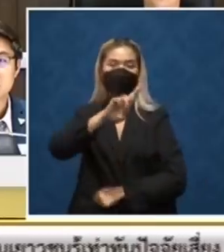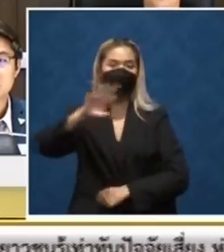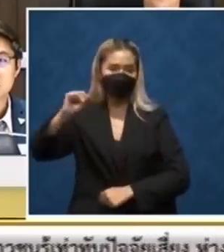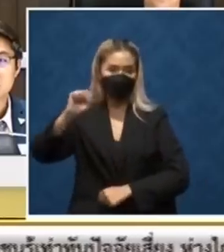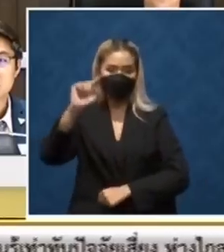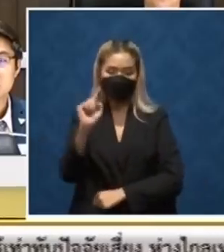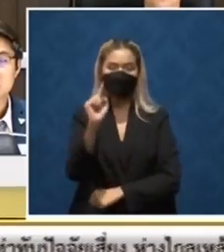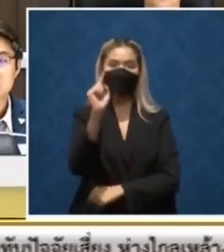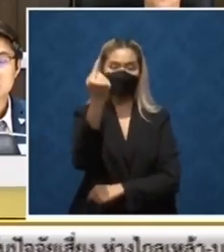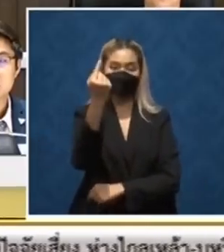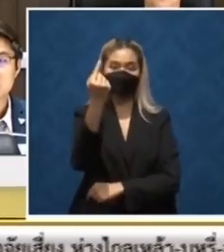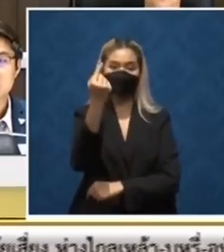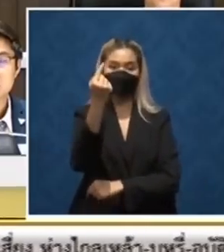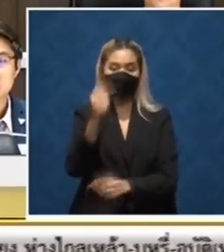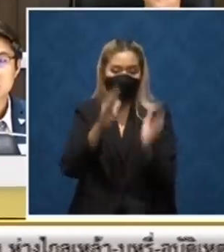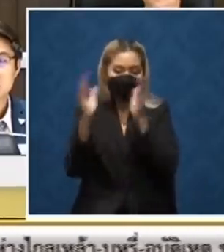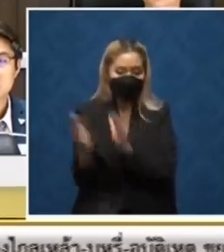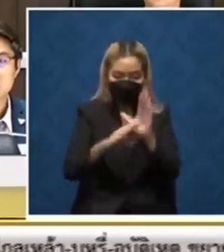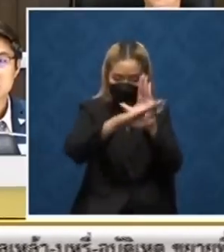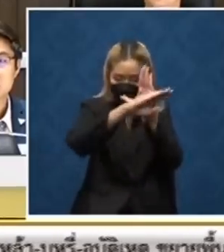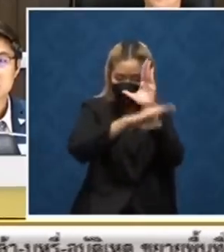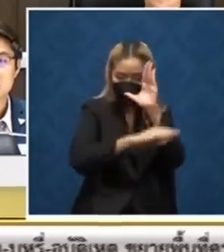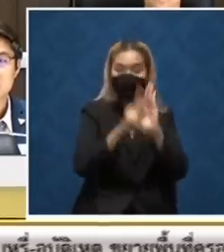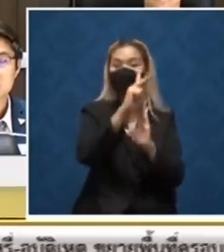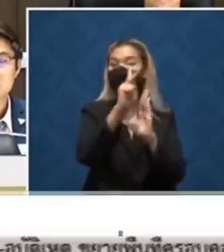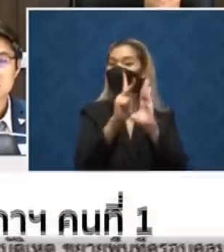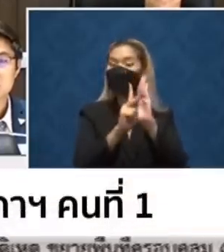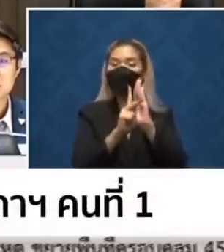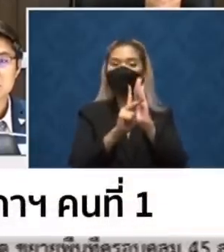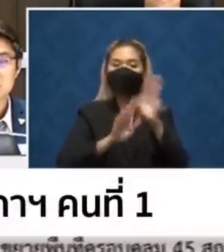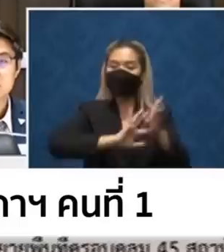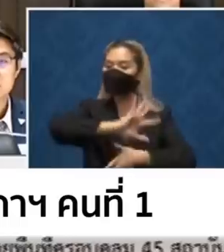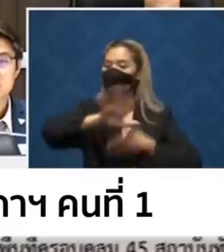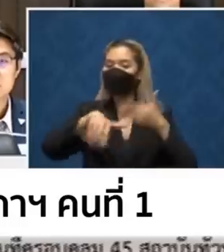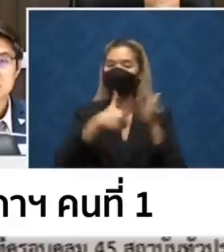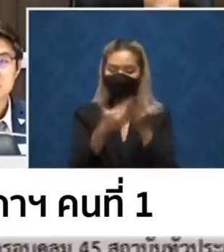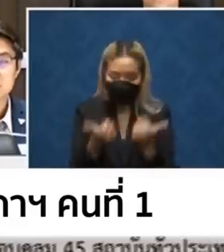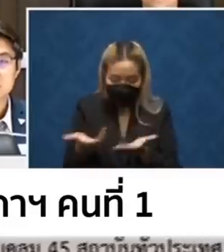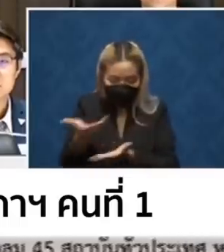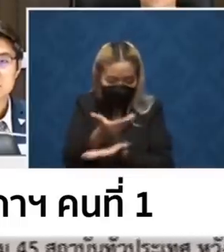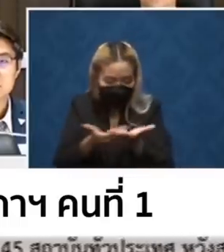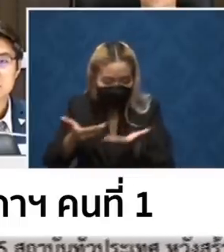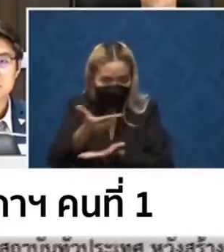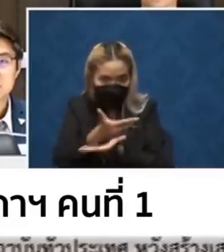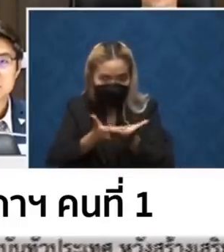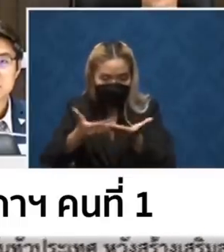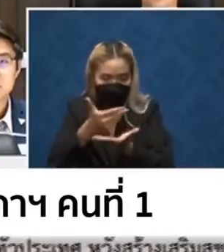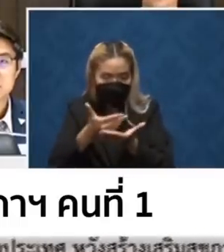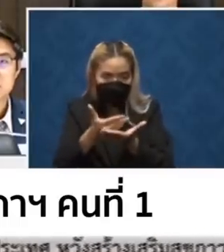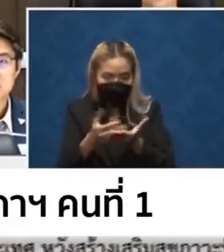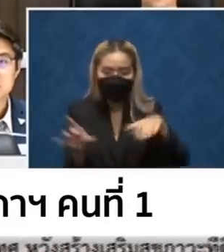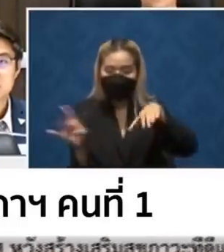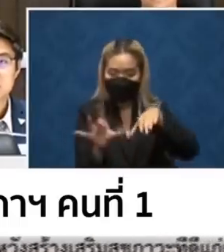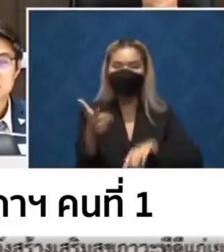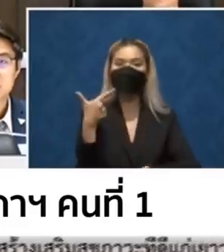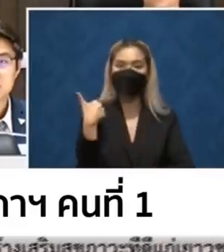ก็ลงคะแนนลับกันไปใช้เวลาประมาณสัก2ชั่วโมงกว่าๆผลปรากฏว่ามติที่ประชุมนะคะเลือกหมออ๋องปฏิพัฒน์ก้าวไกลนะคะให้ดำรงต